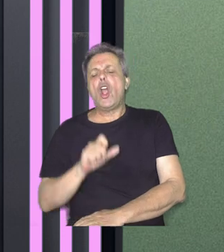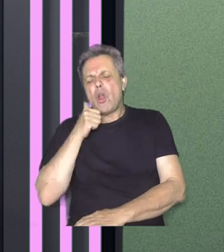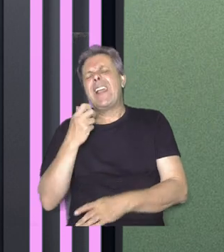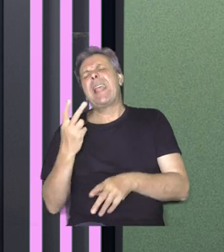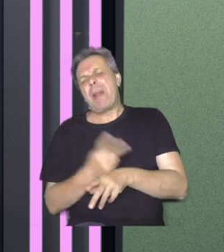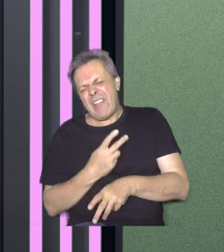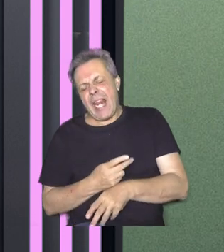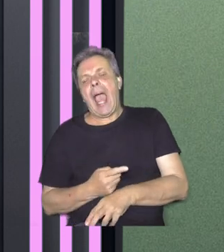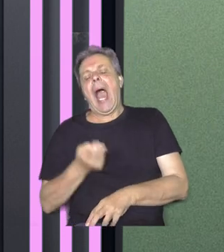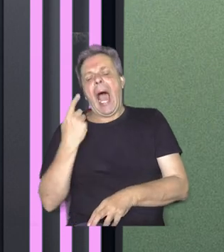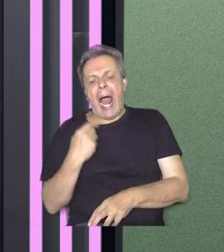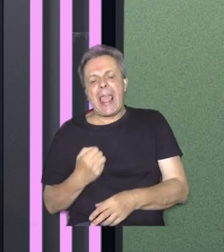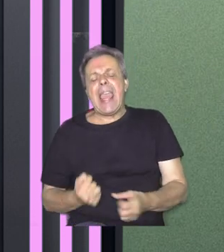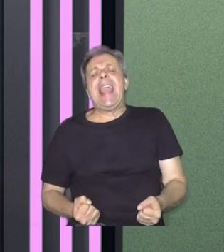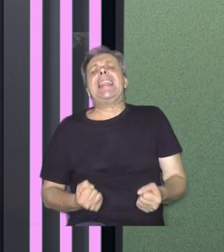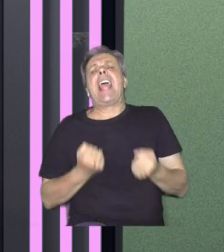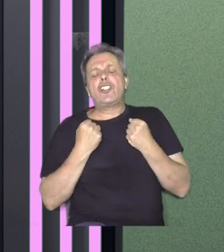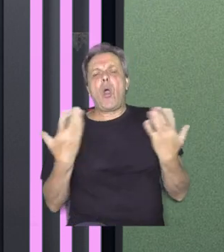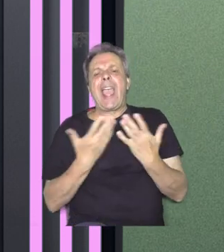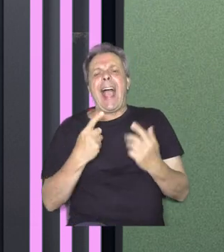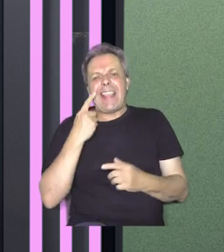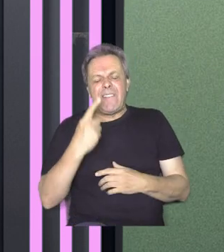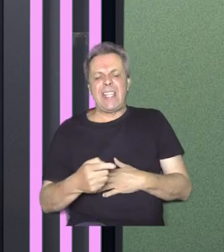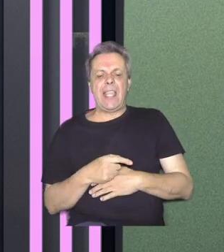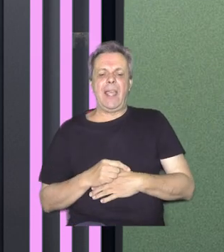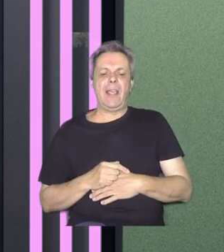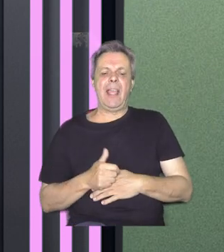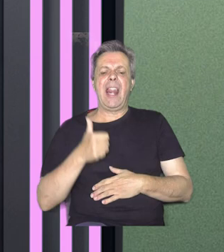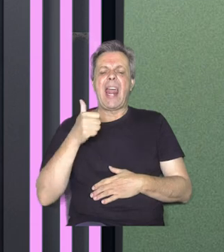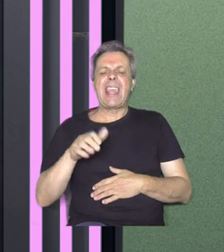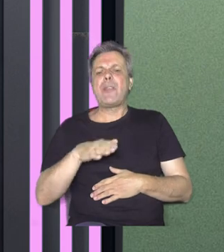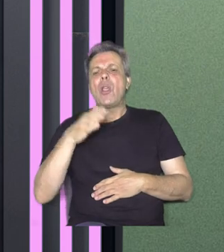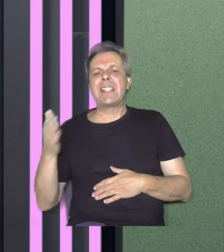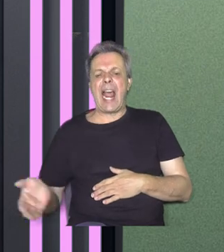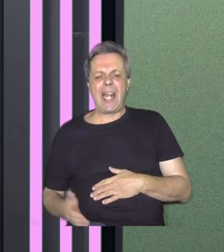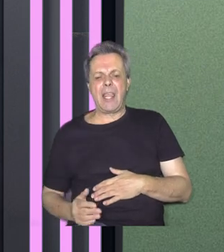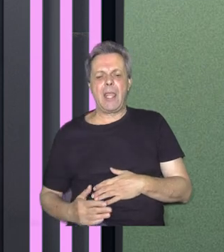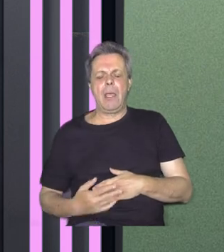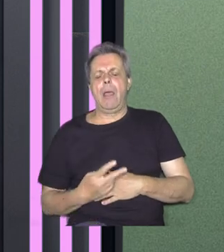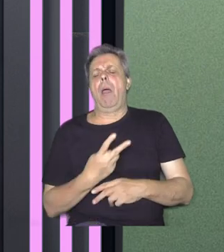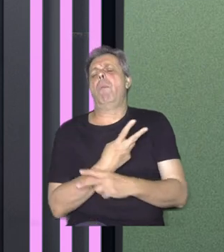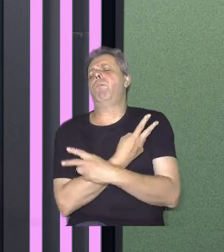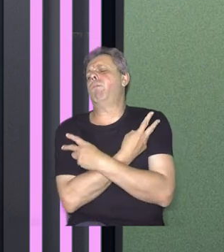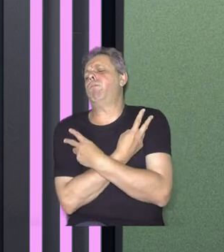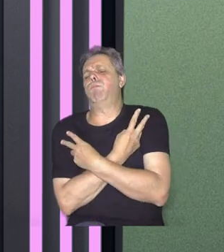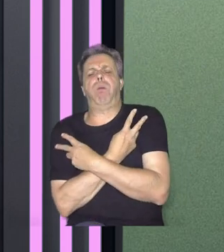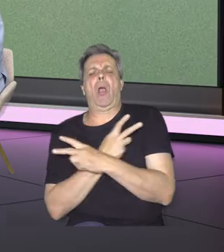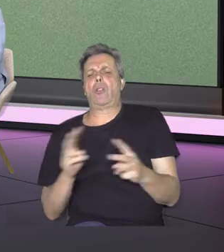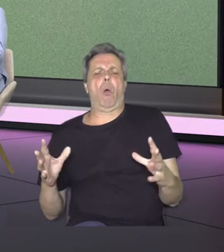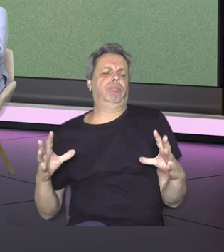privikne se čovjek i na to, ali malo je teško, znate, kad vidite na jednoj strani enormno